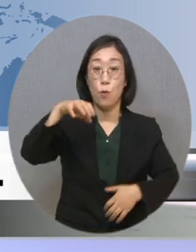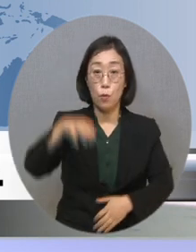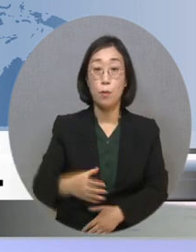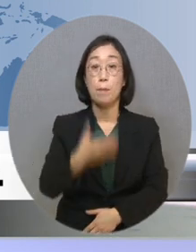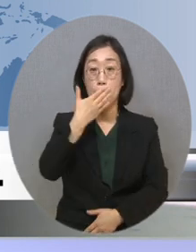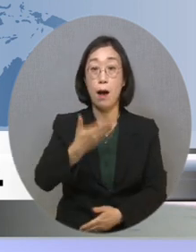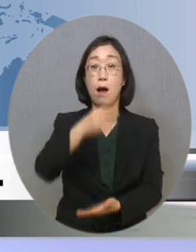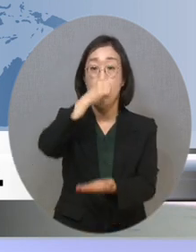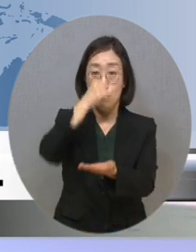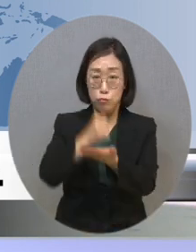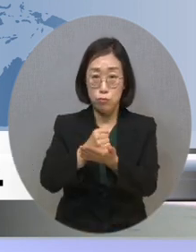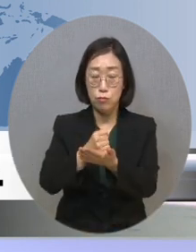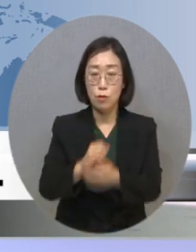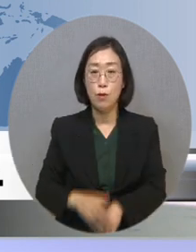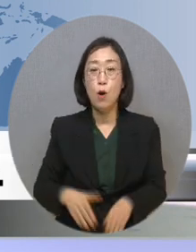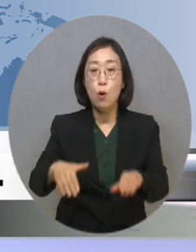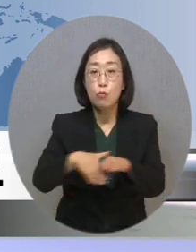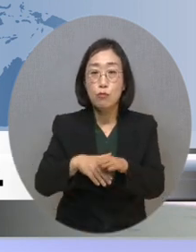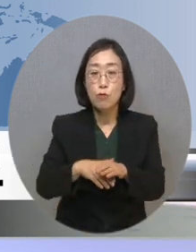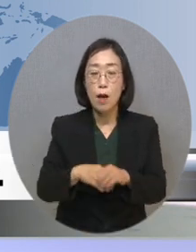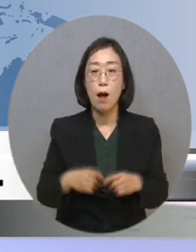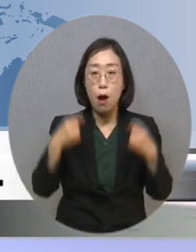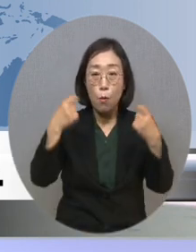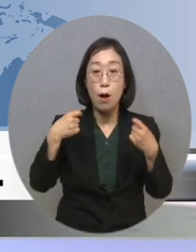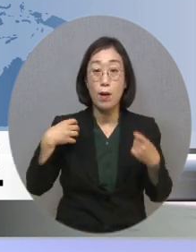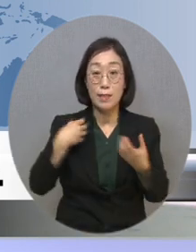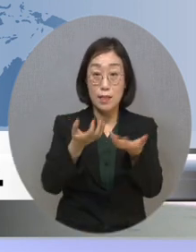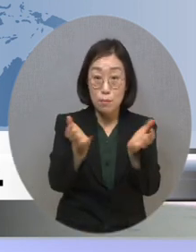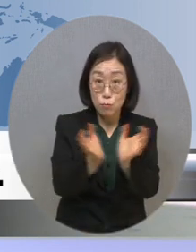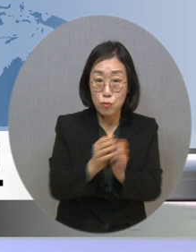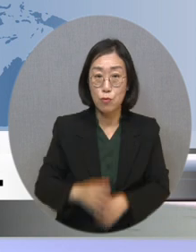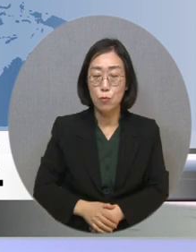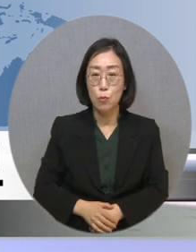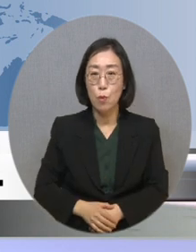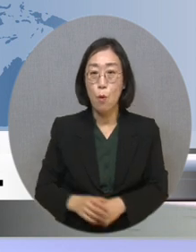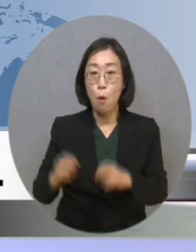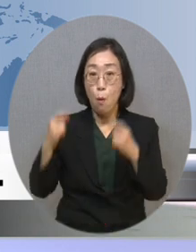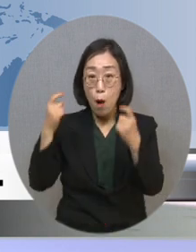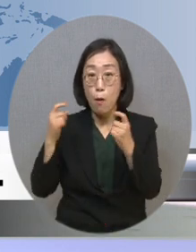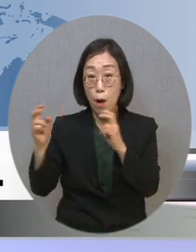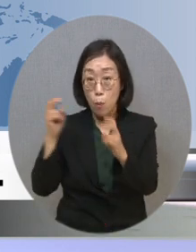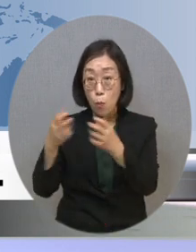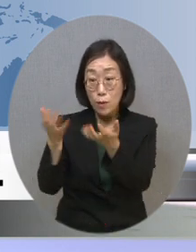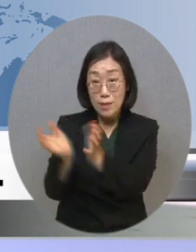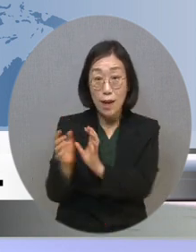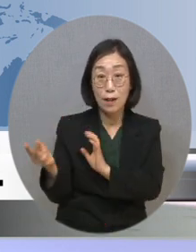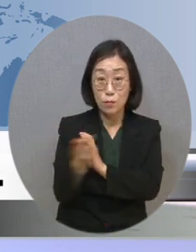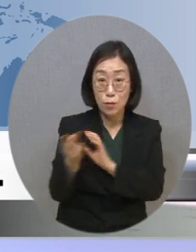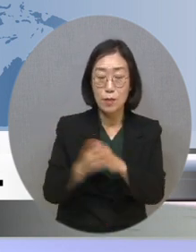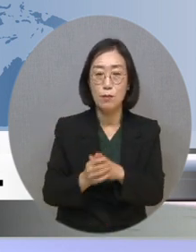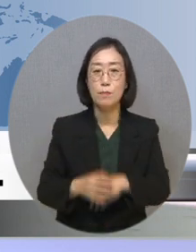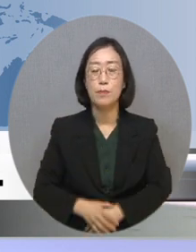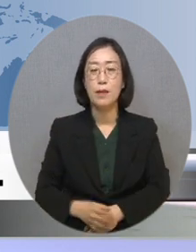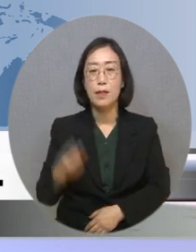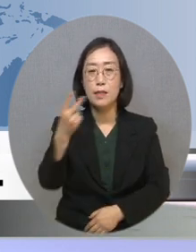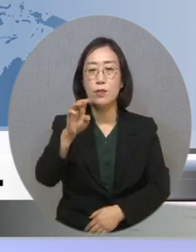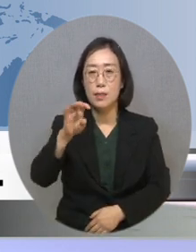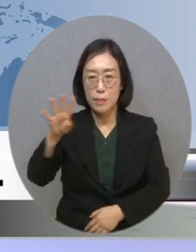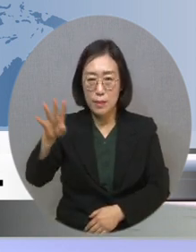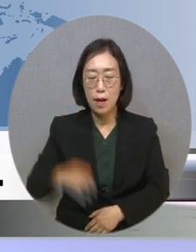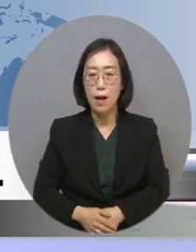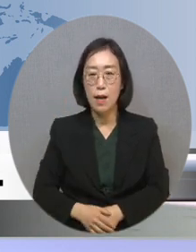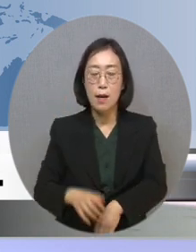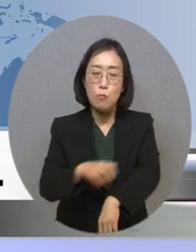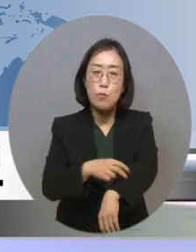텐데요 문화체육 관광부와 한국 관광공사가 다음달 29일까지 2024 무장애 관광